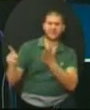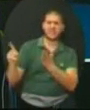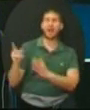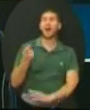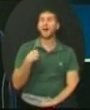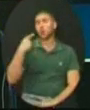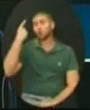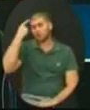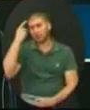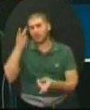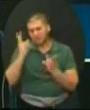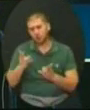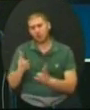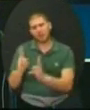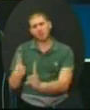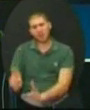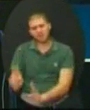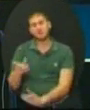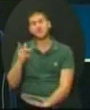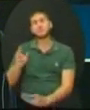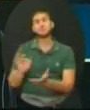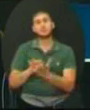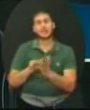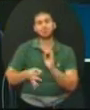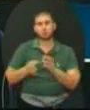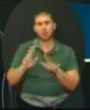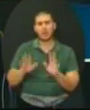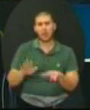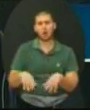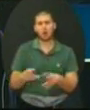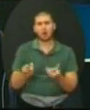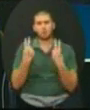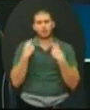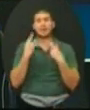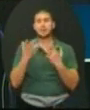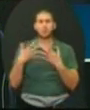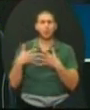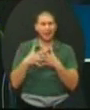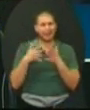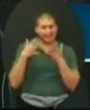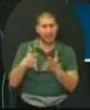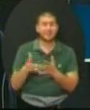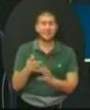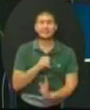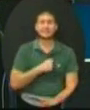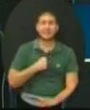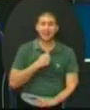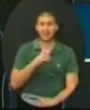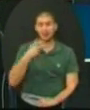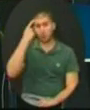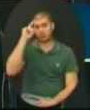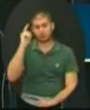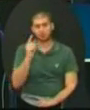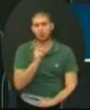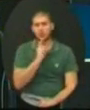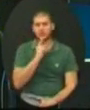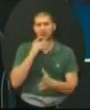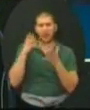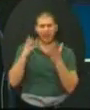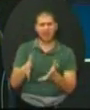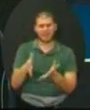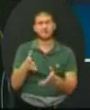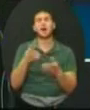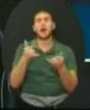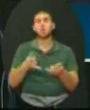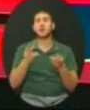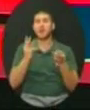אני אומרת, יכולנו להתעכב, ומשרד המשפטים היה מתקפל אם היינו כחזית אחידה. ולצערי הרב, גם כיוזמים, לא היינו כחזית אחידה,